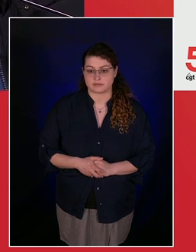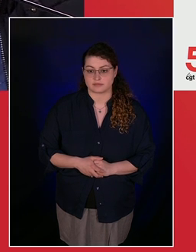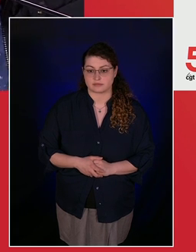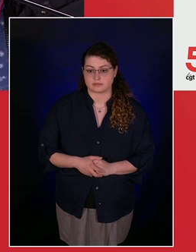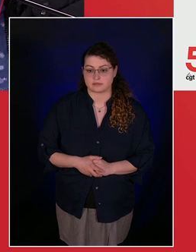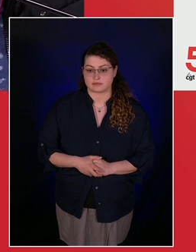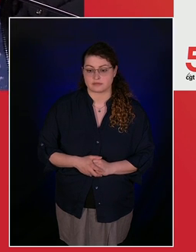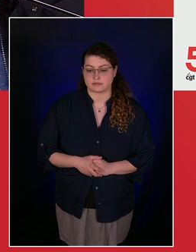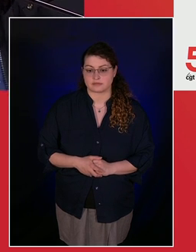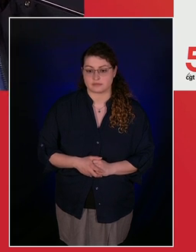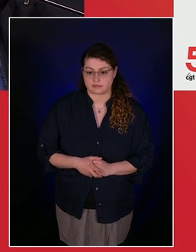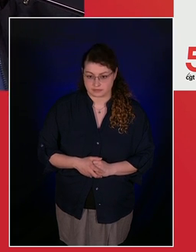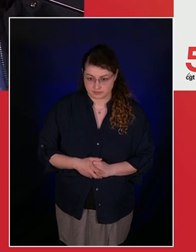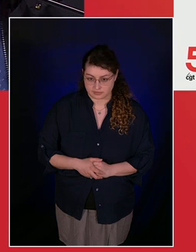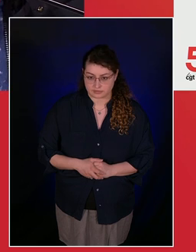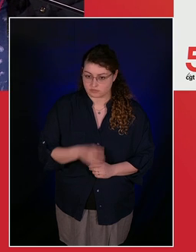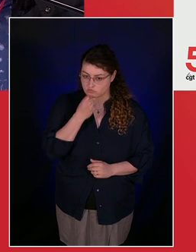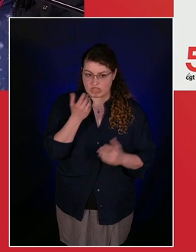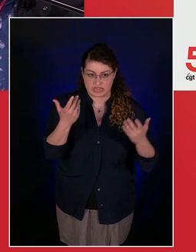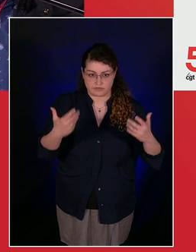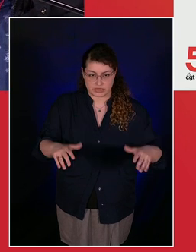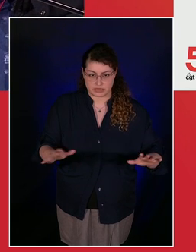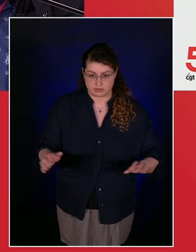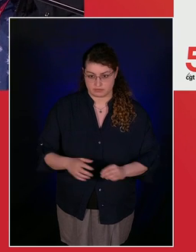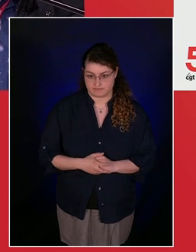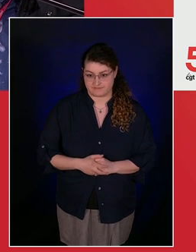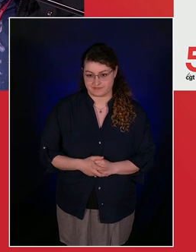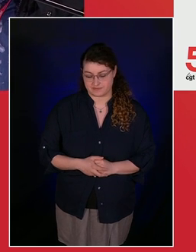ouvert et le vote est fermé mes camarades